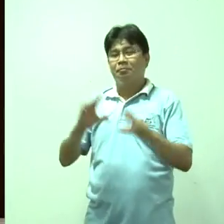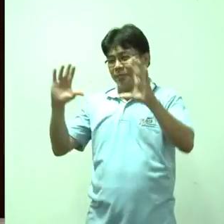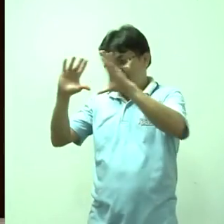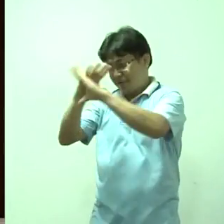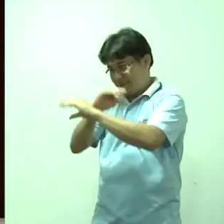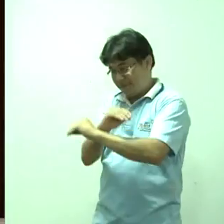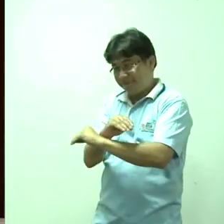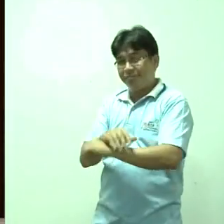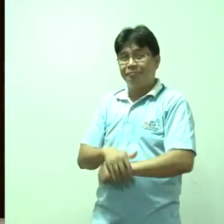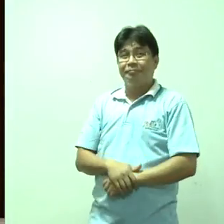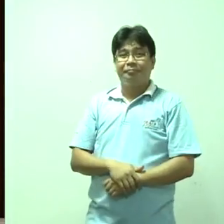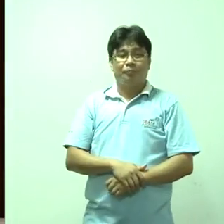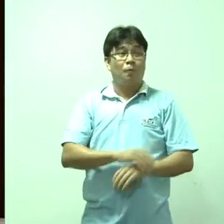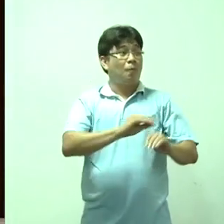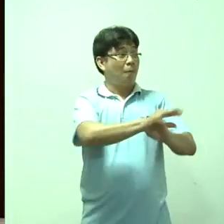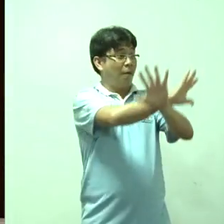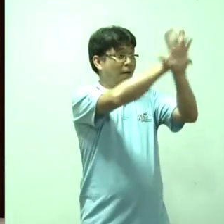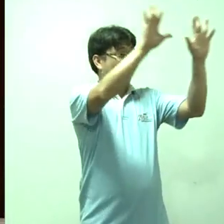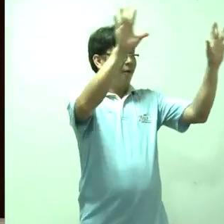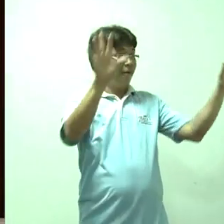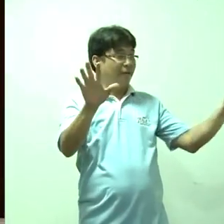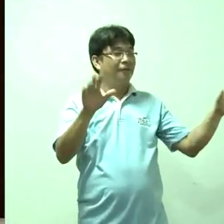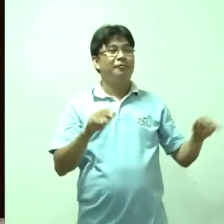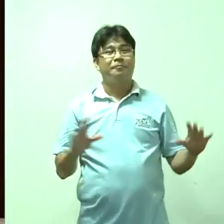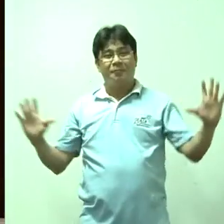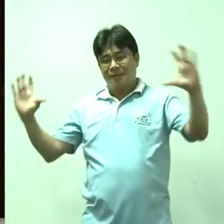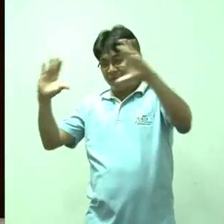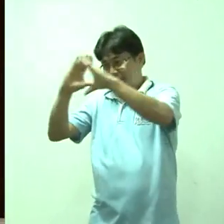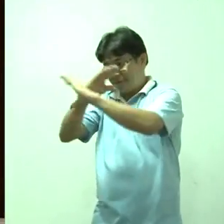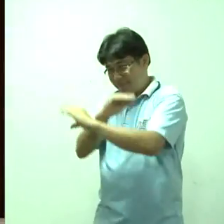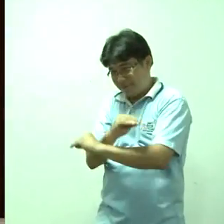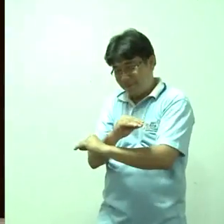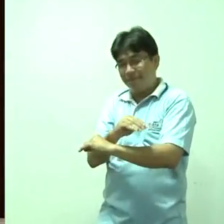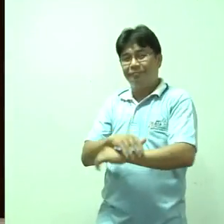มีกลางวันและกลางคืน